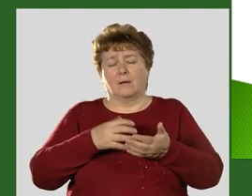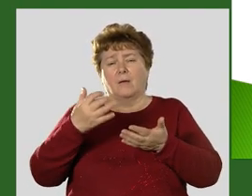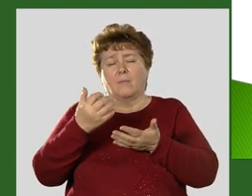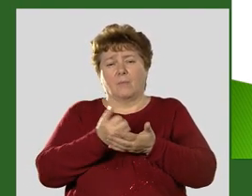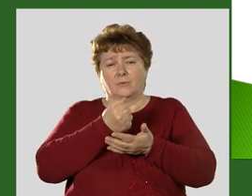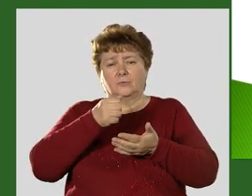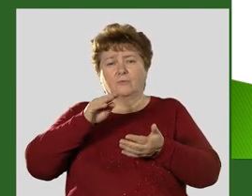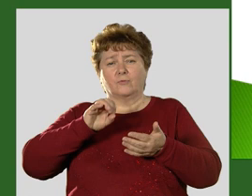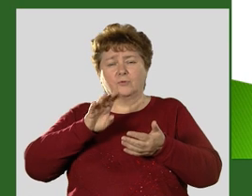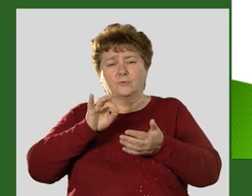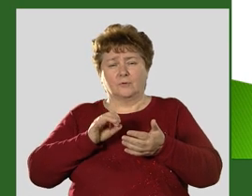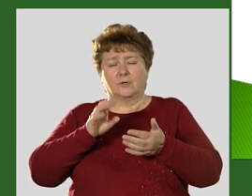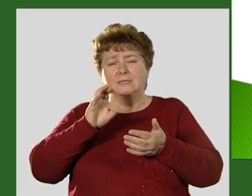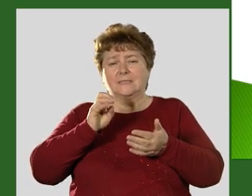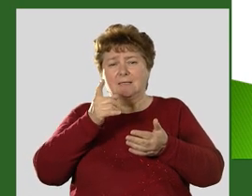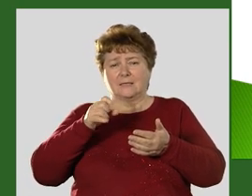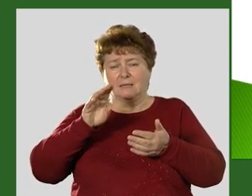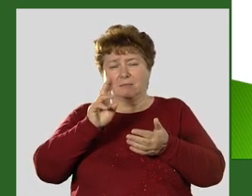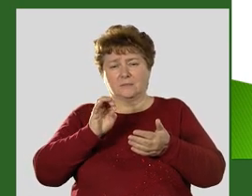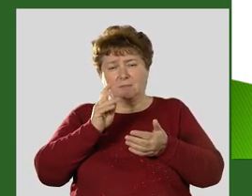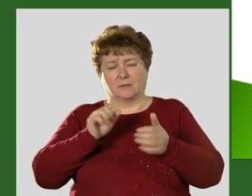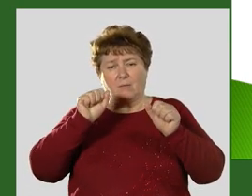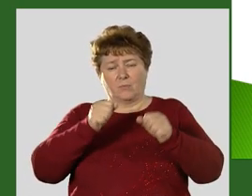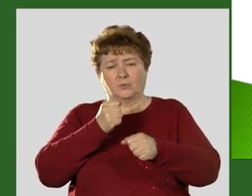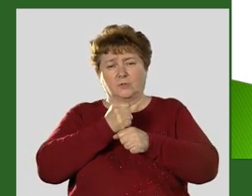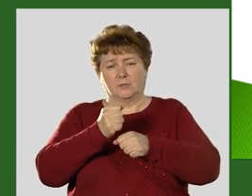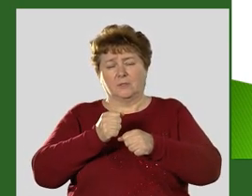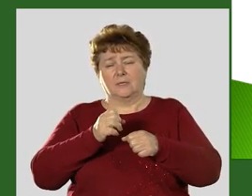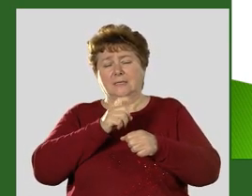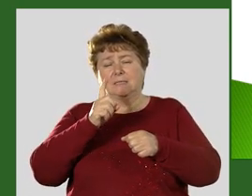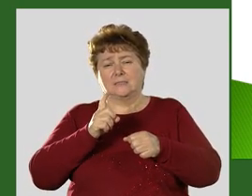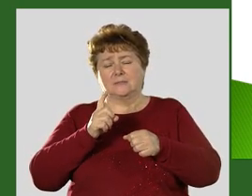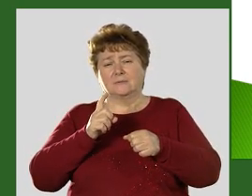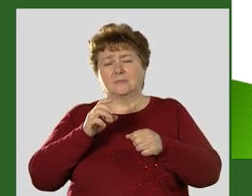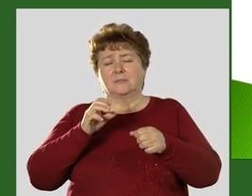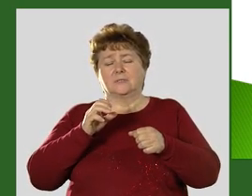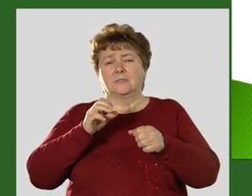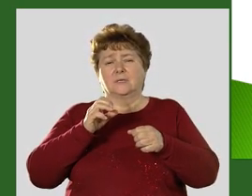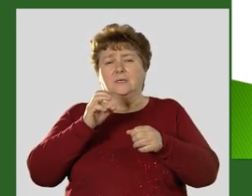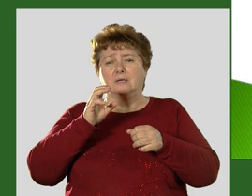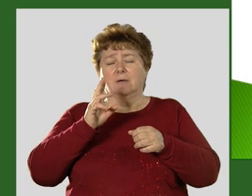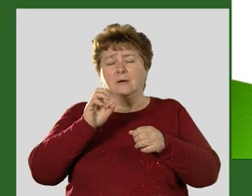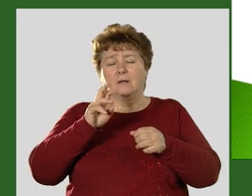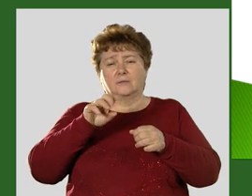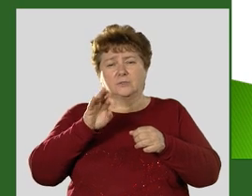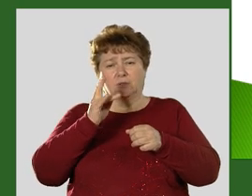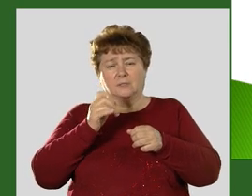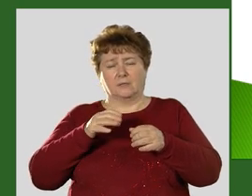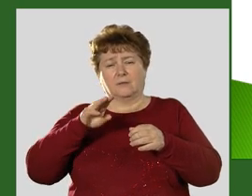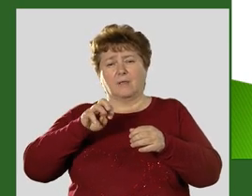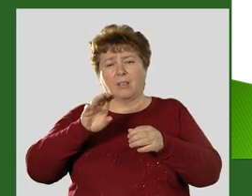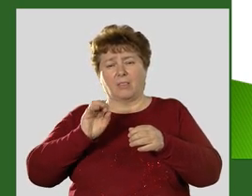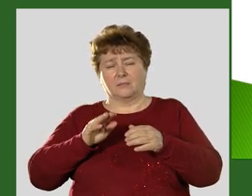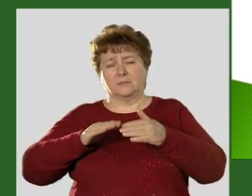получения фосфорных удобрений серную кислоту можно производить из Ачикташского серного колчедана в